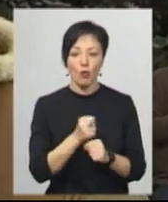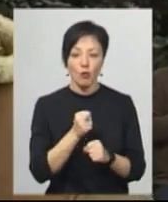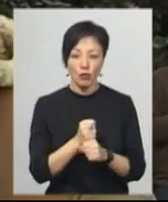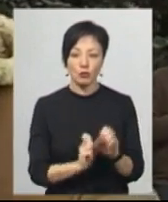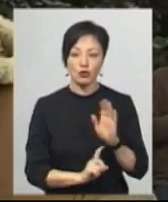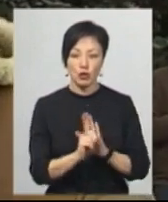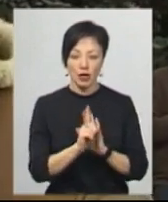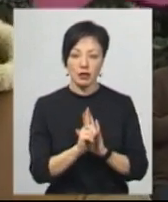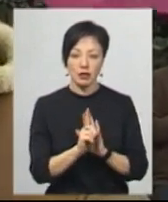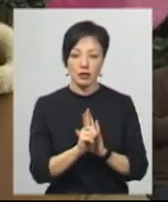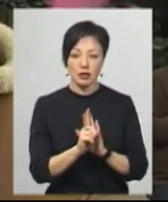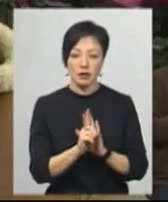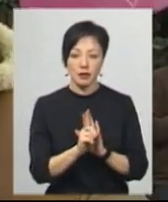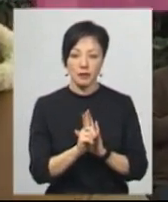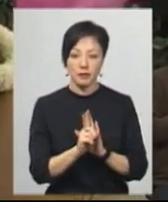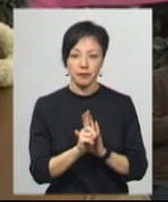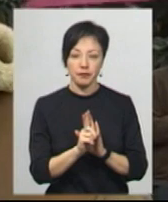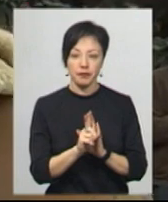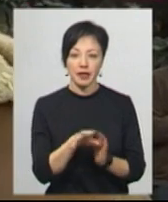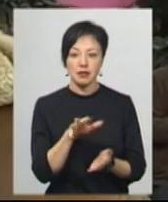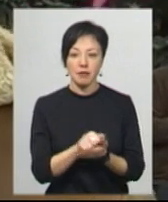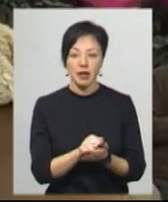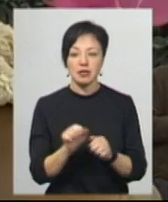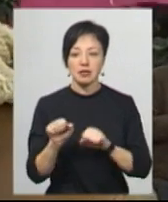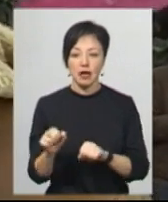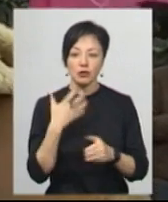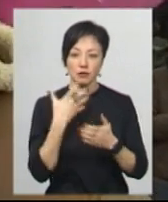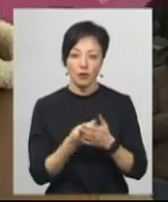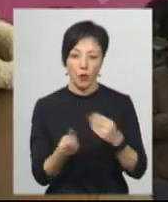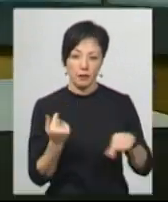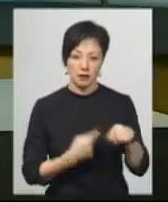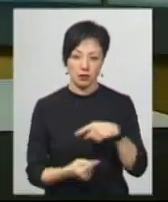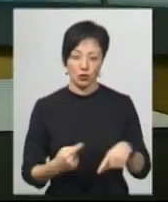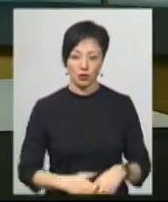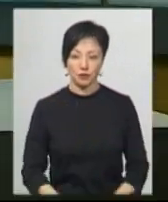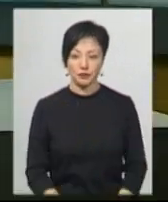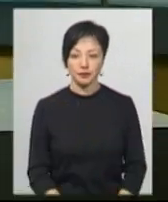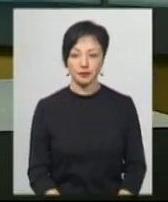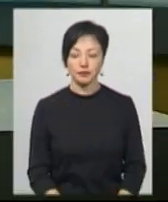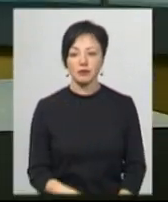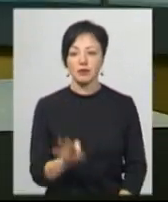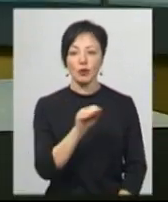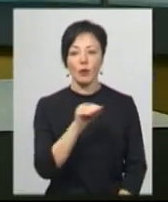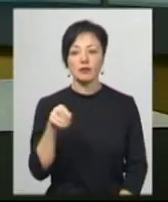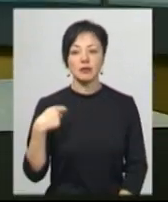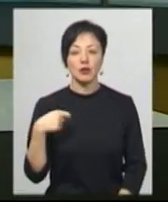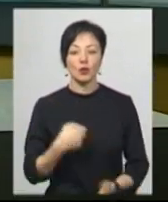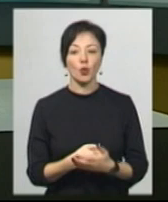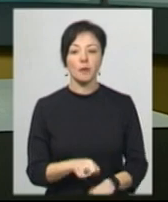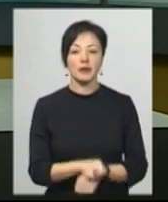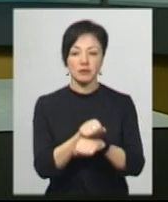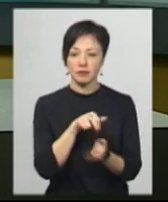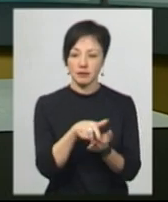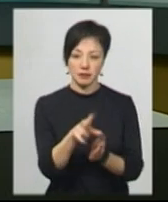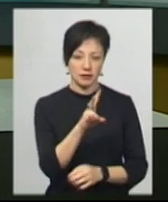ми починаємо тільки займатися захистом свого бізнесу. З Офісу Президента до мітингарів ніхто